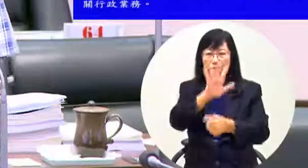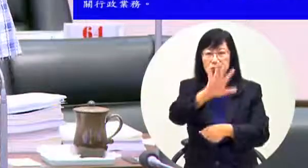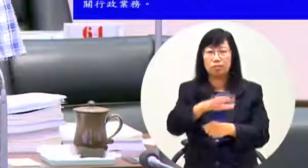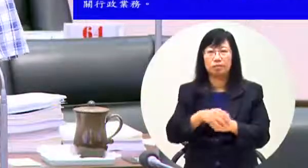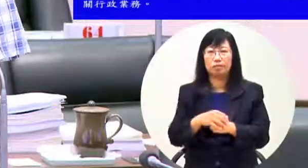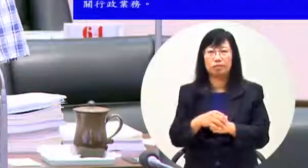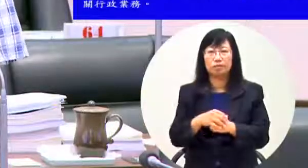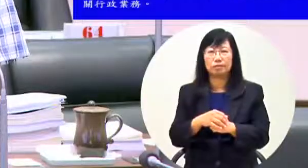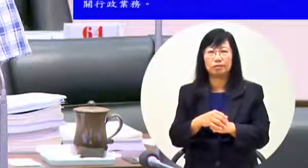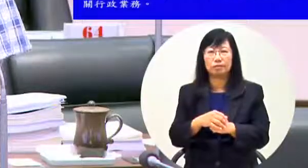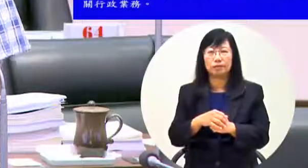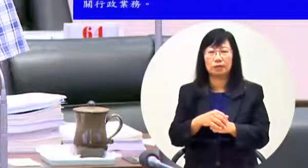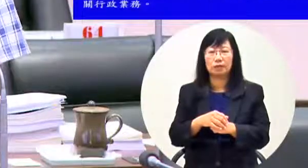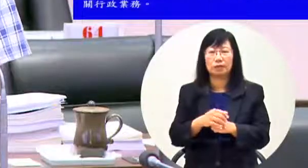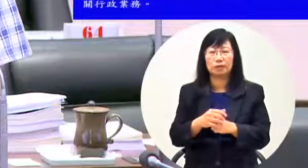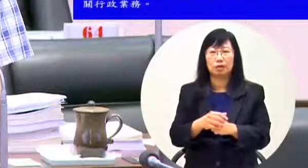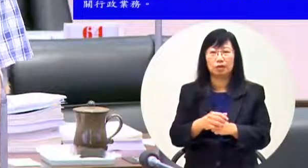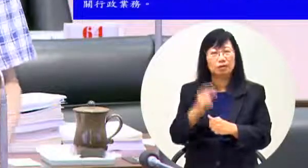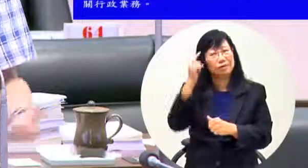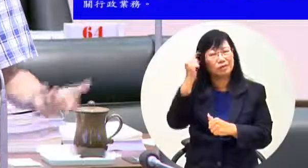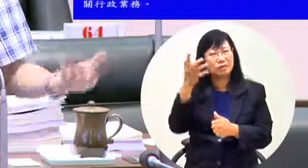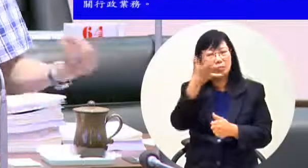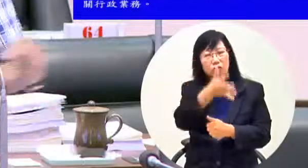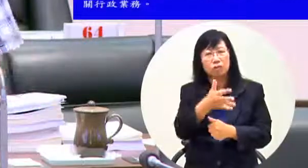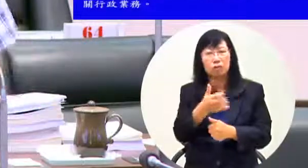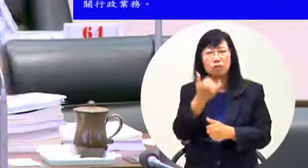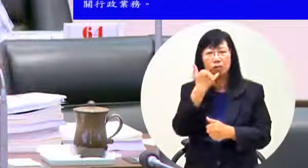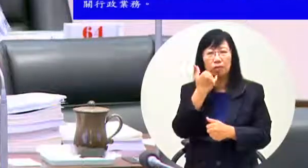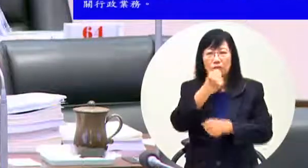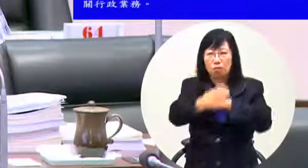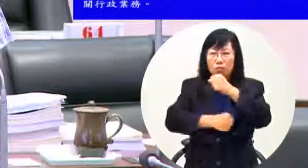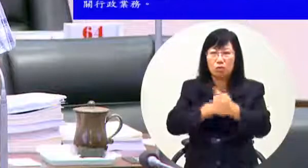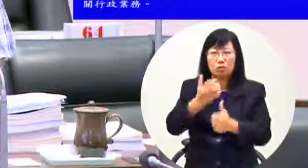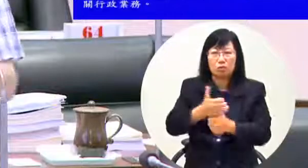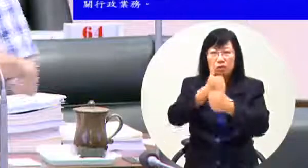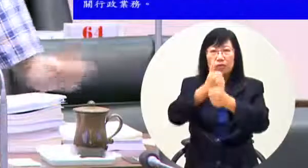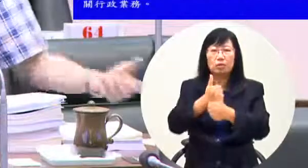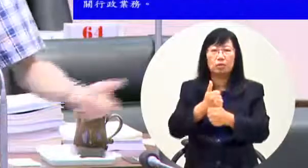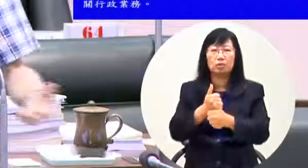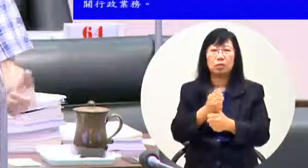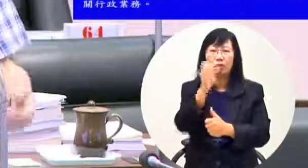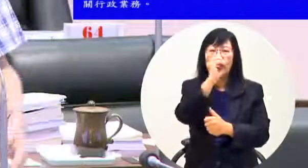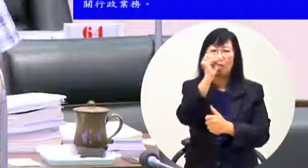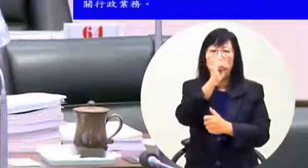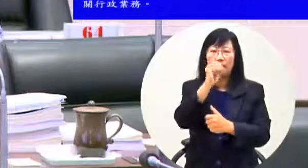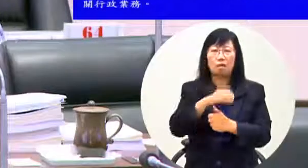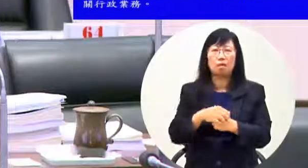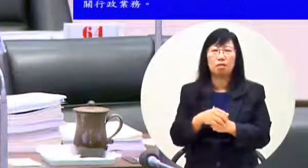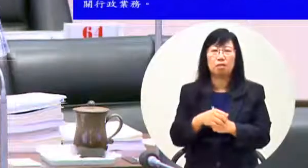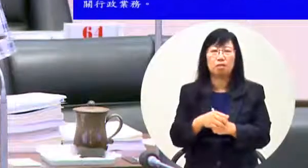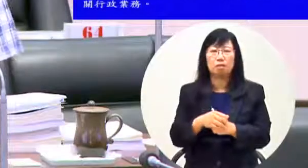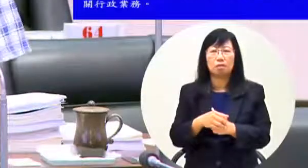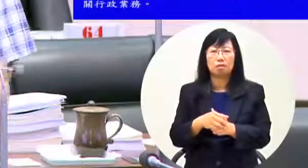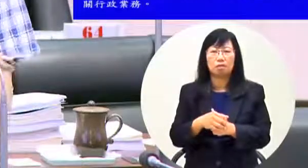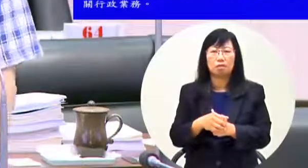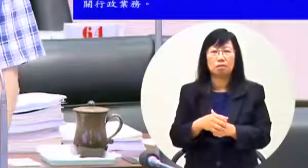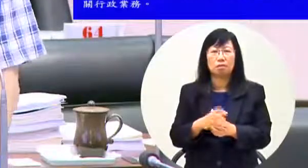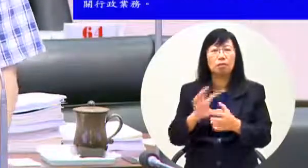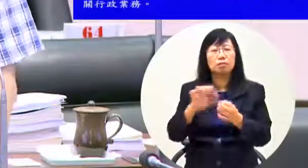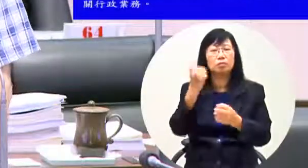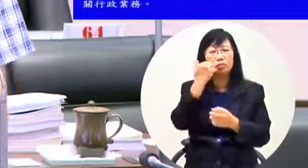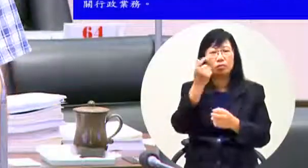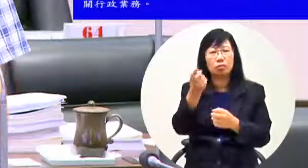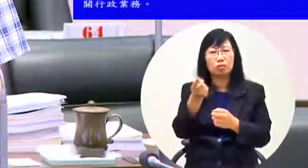动中心都没有。啊，您一直这样子意见，一点嘛讲啊，啊，那我们结算都还不知道有没有赚钱，怎么可能会这样